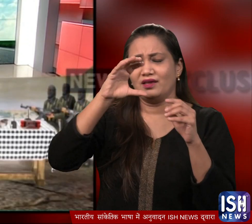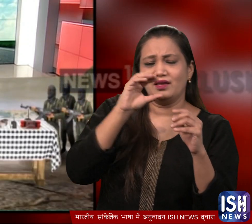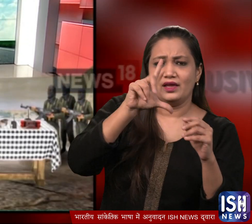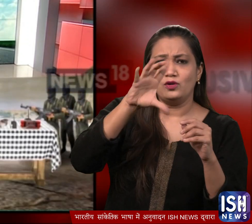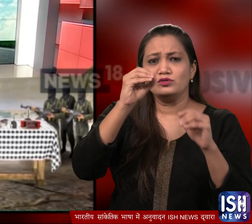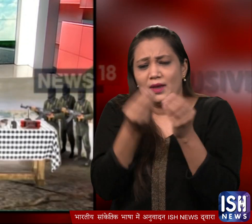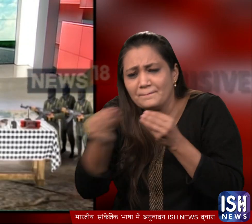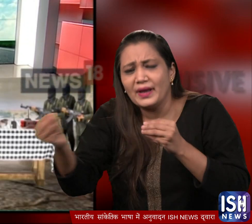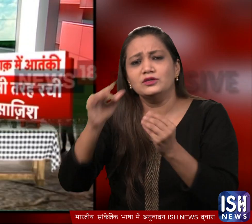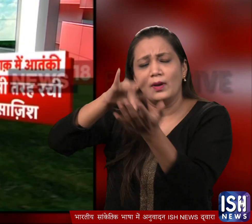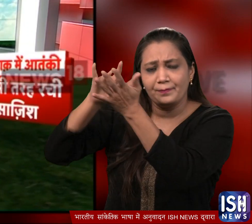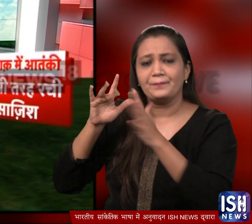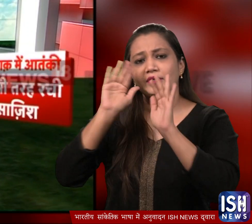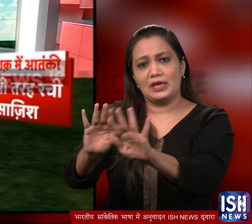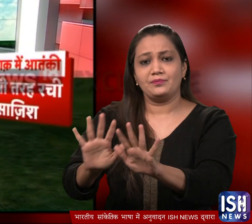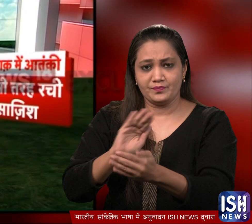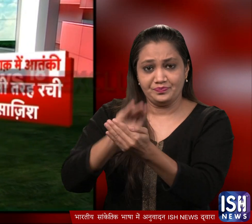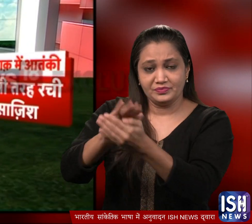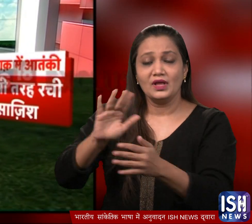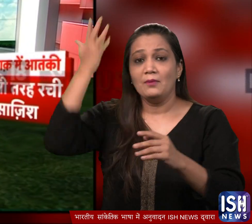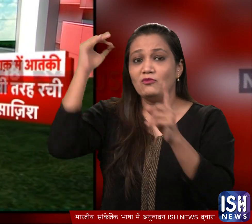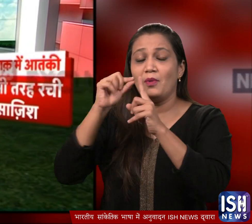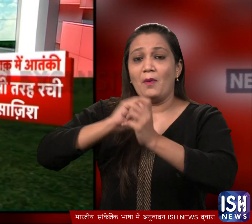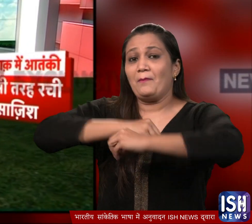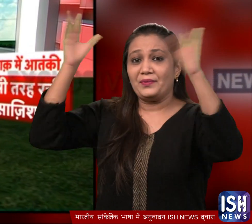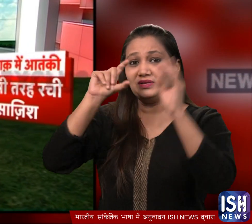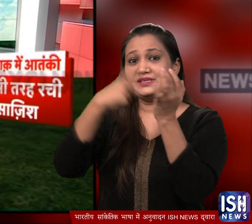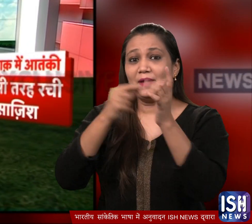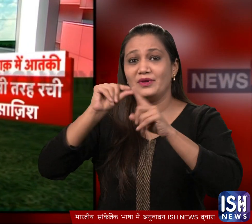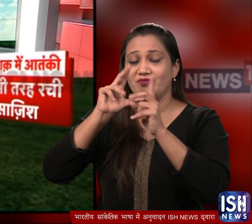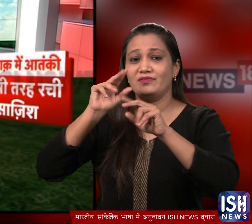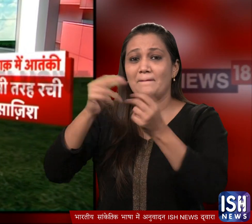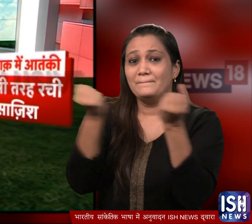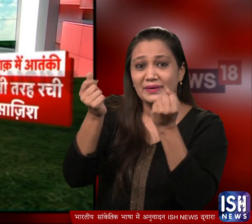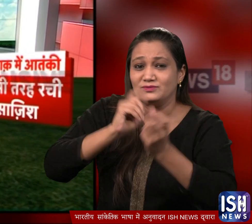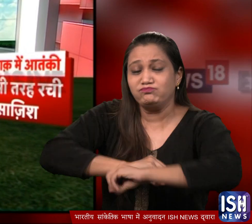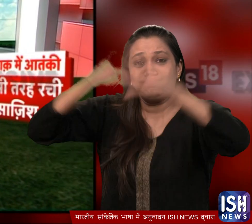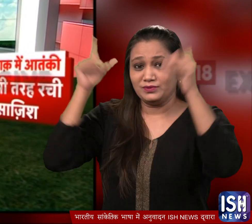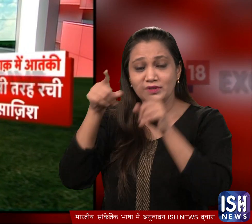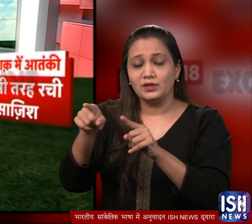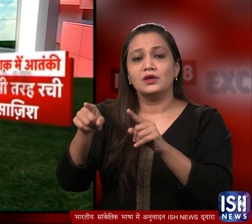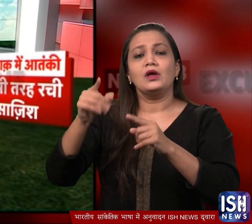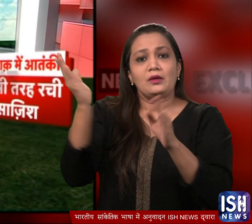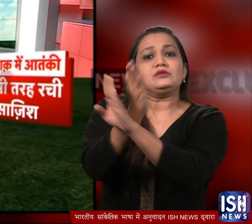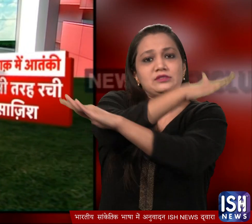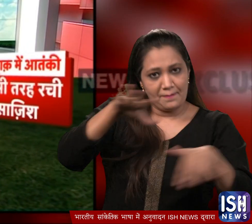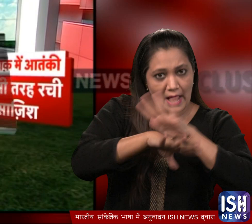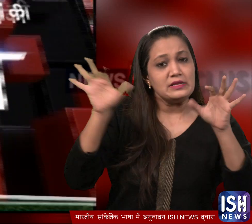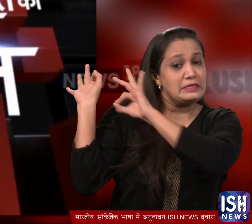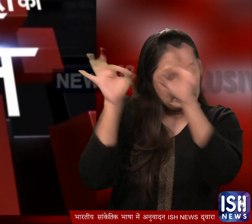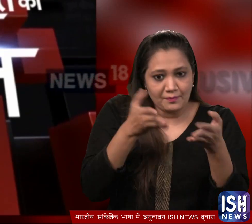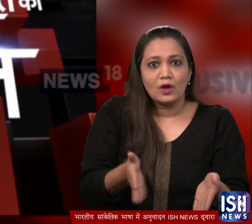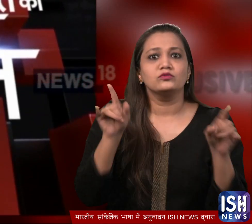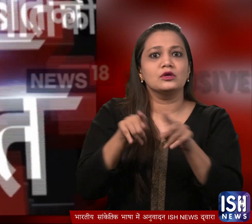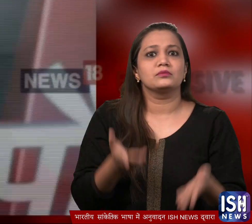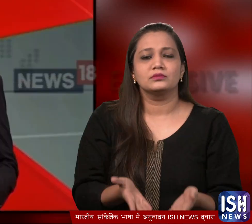छिपाया गया है। बताया गया कि 2019 में जब पुलवामा में सीआरपीएफ के काफिले पर आतंकी हमला हुआ था, तब उसकी तैयारी भी कुछ इसी तरह से की गई